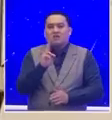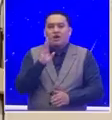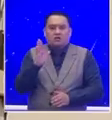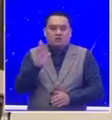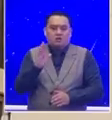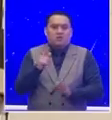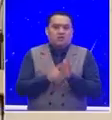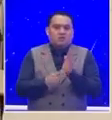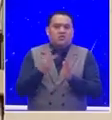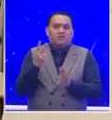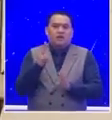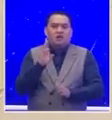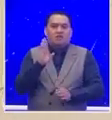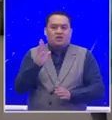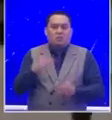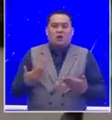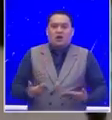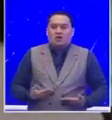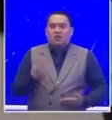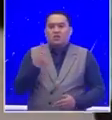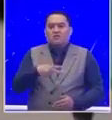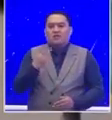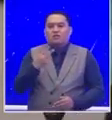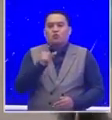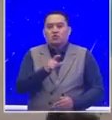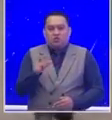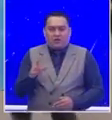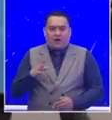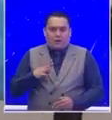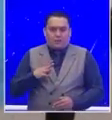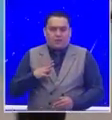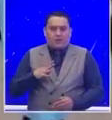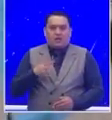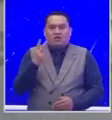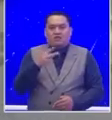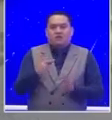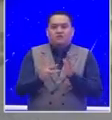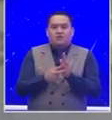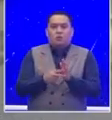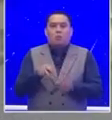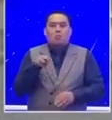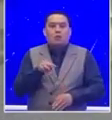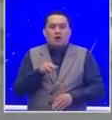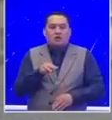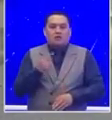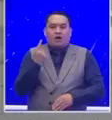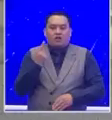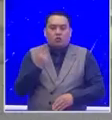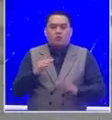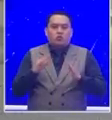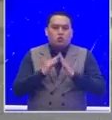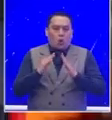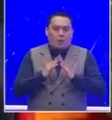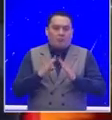по 72 квартиры и проживает около 22 тысяч человек. 28 марта карантин был введен в одном подъезде ЖК